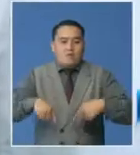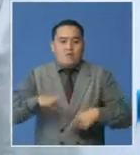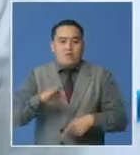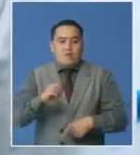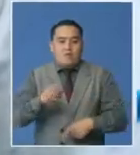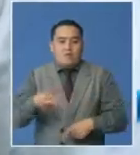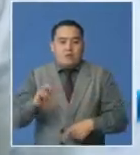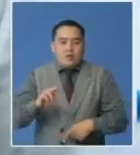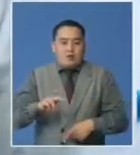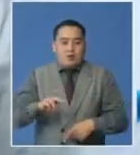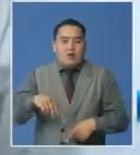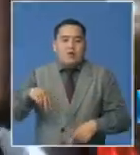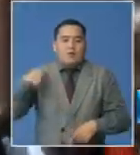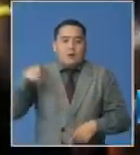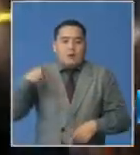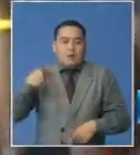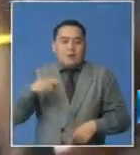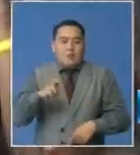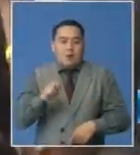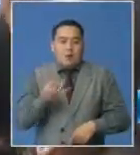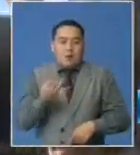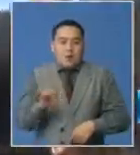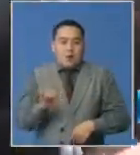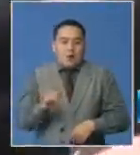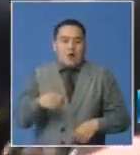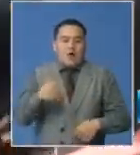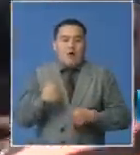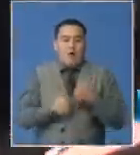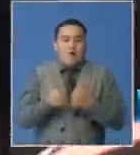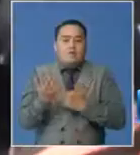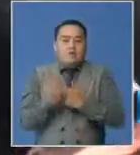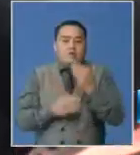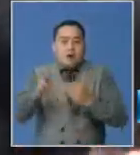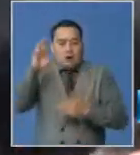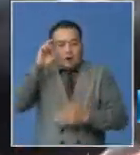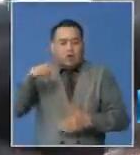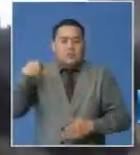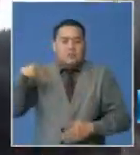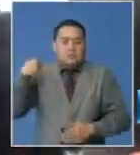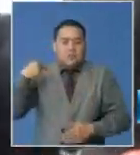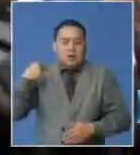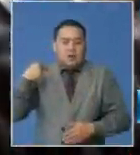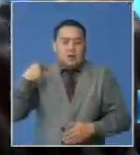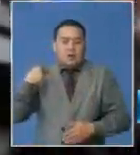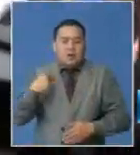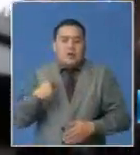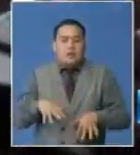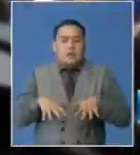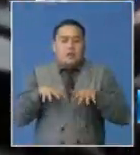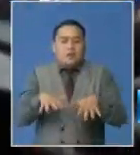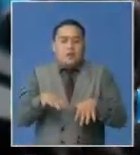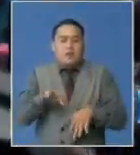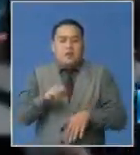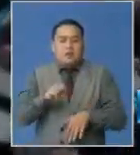и действующий вице-президент Либерии Джозеф Бокай лидируют в гонке за высший государственный пост в стране. При этом экс-нападающий